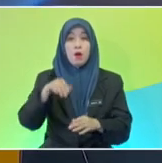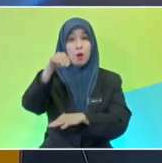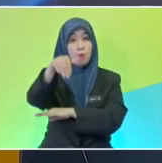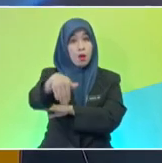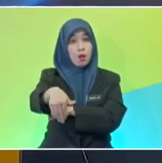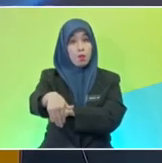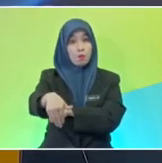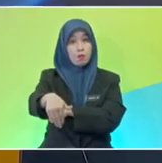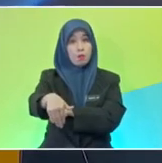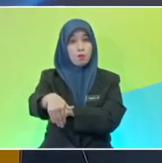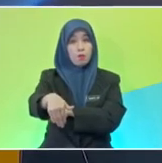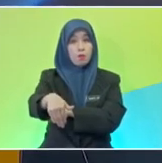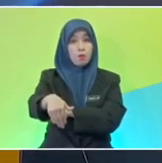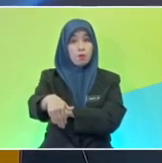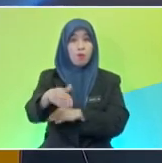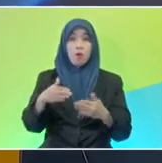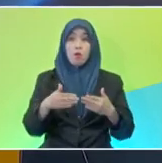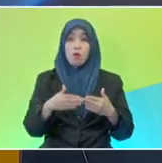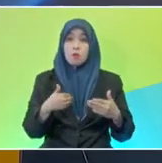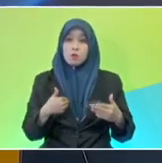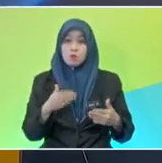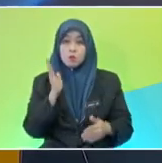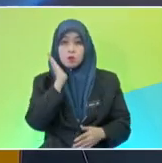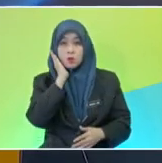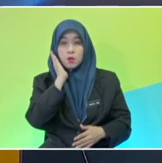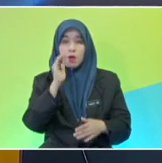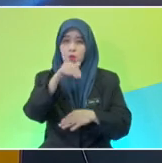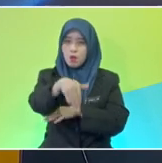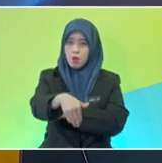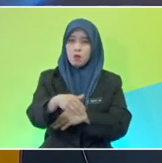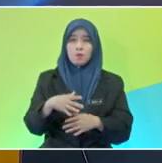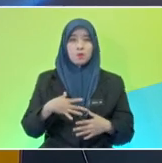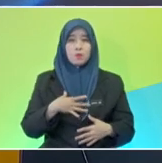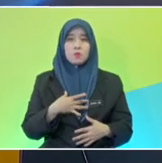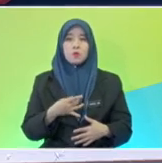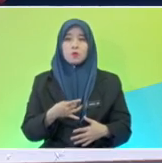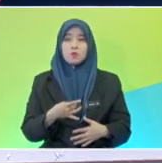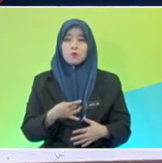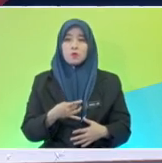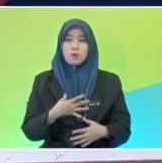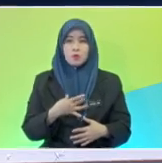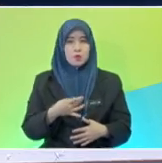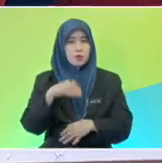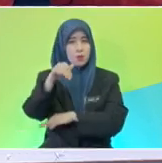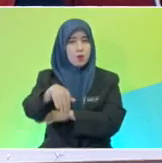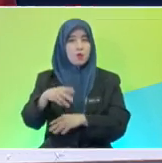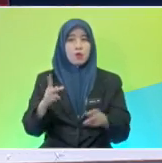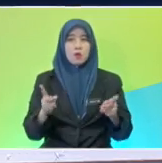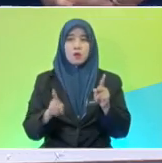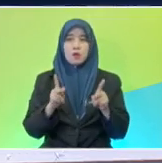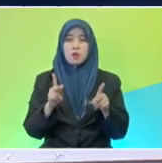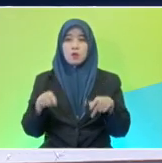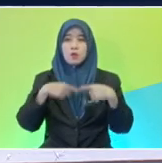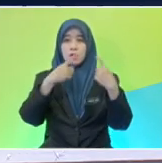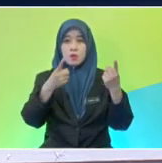Malam. Lagi satu. Buat apa cikgu, saya boleh tidur? Malam ni seronok. Selain daripada sebelum kita tidur, kalau kita pergi jalan-jalan kat luar, mak kita